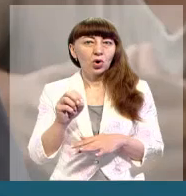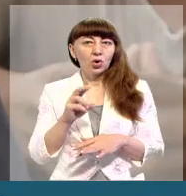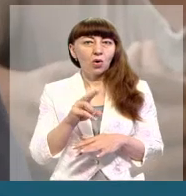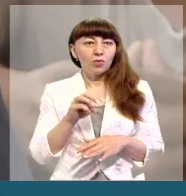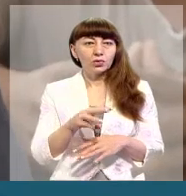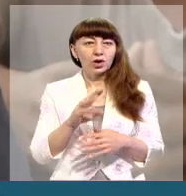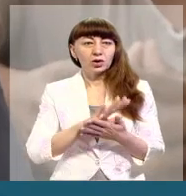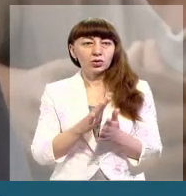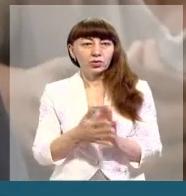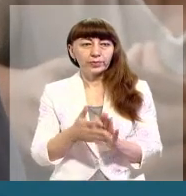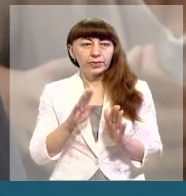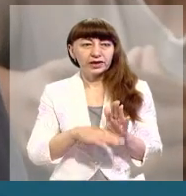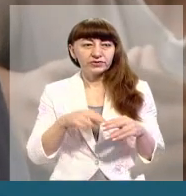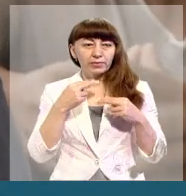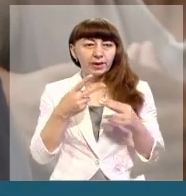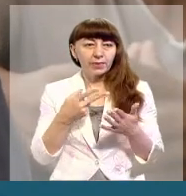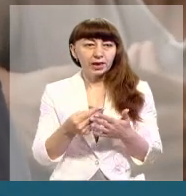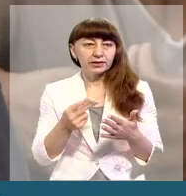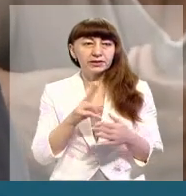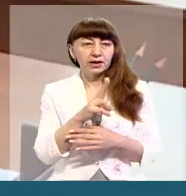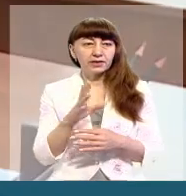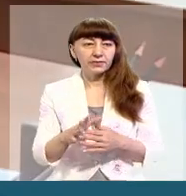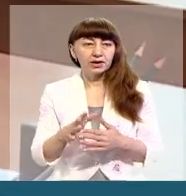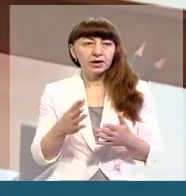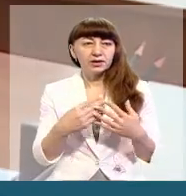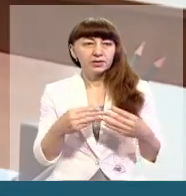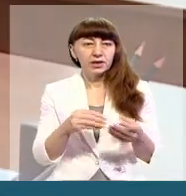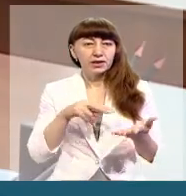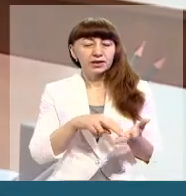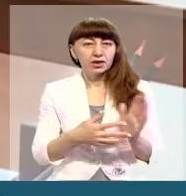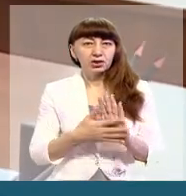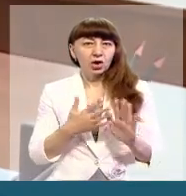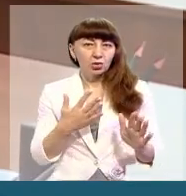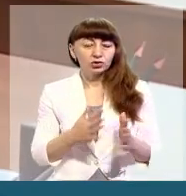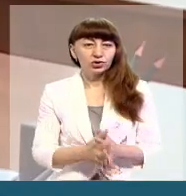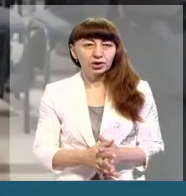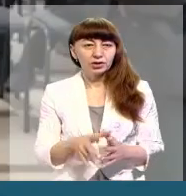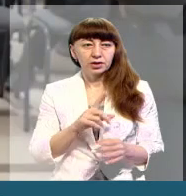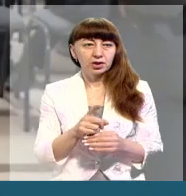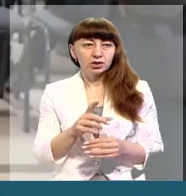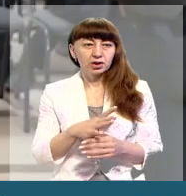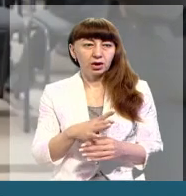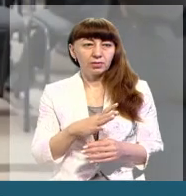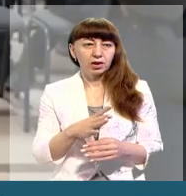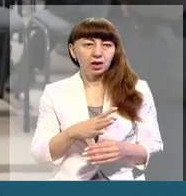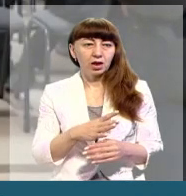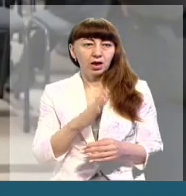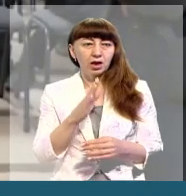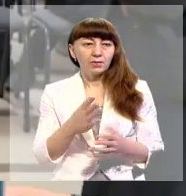тұрған отбасы жақында үйлі болу керек еді. Алайда белгісіз себептермен ол уақытша тоқтатылған. Үй